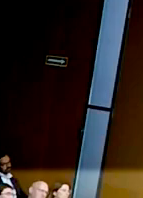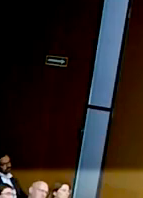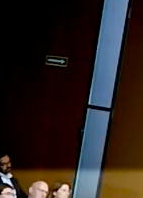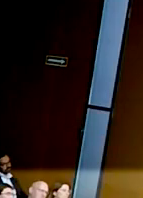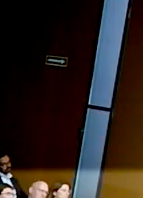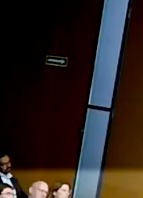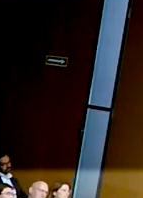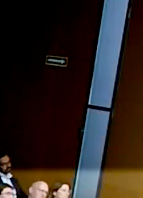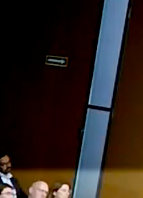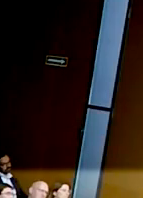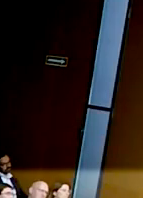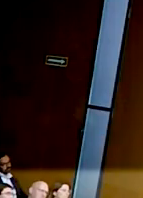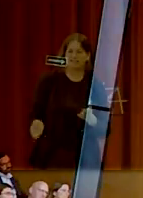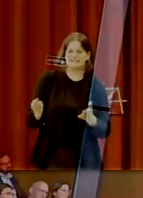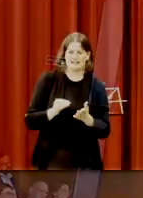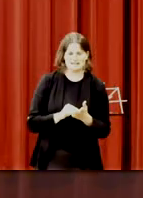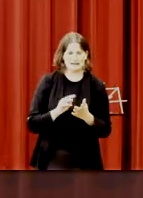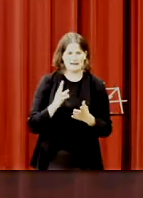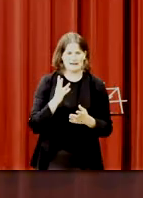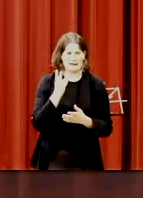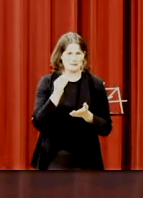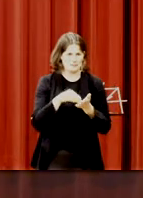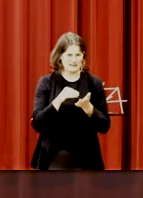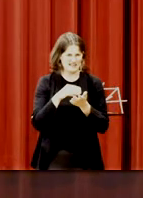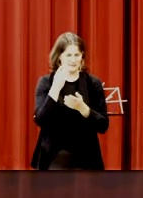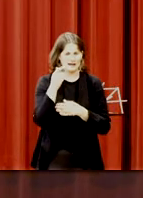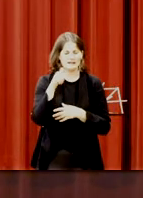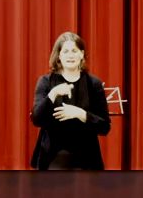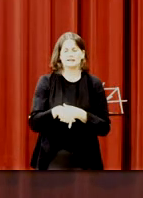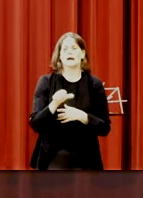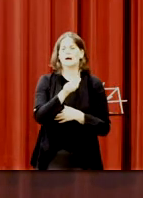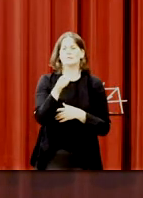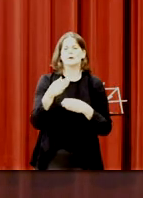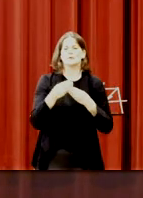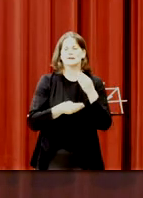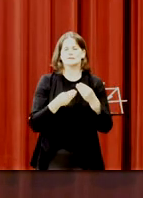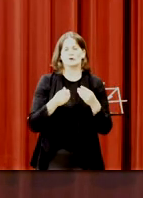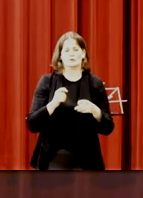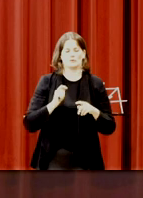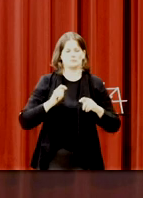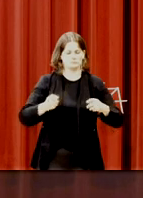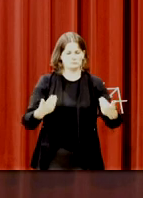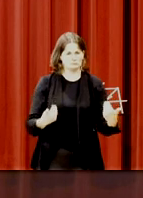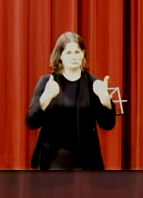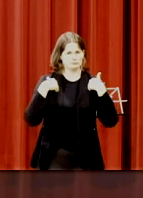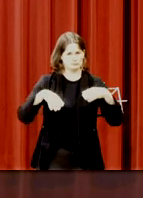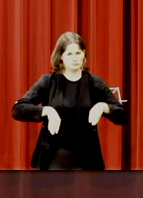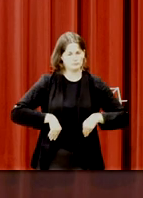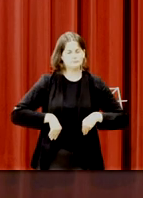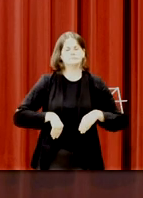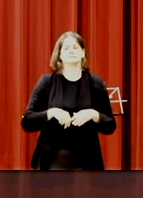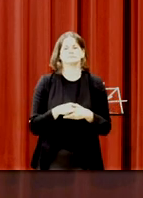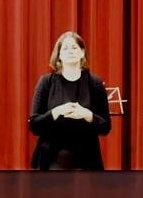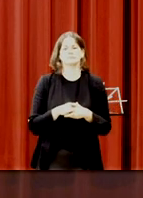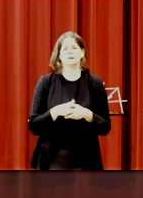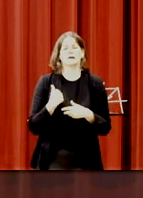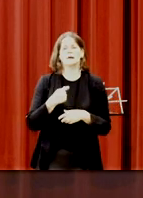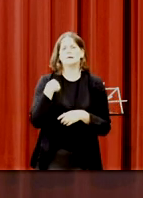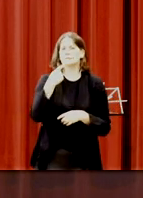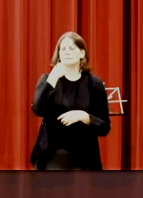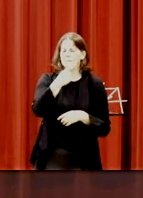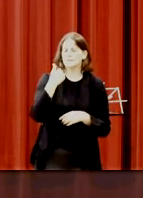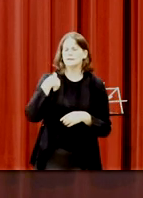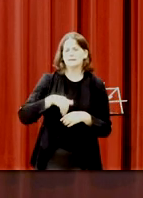i vaig apuntar un possible pla d'acció del Consell Social, en nom de tots els meus companys i companyes del Consell